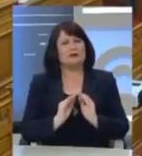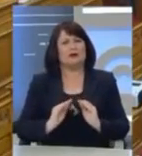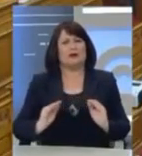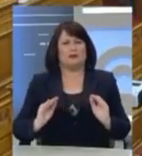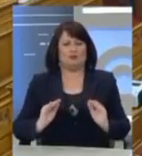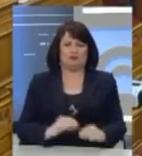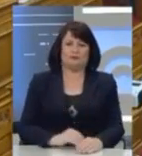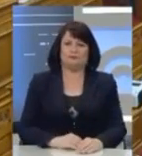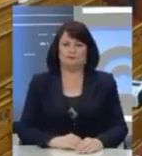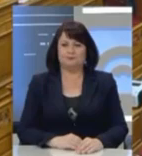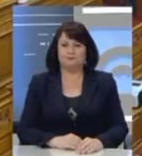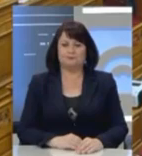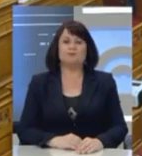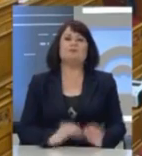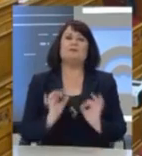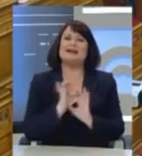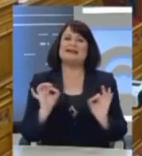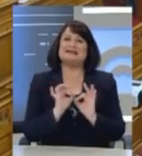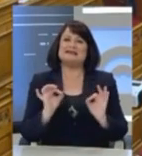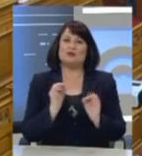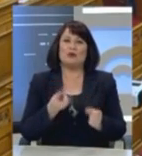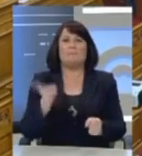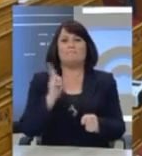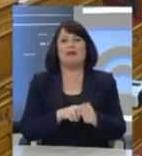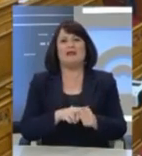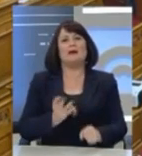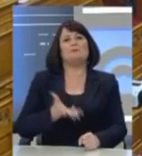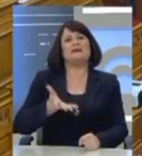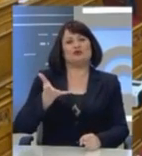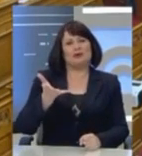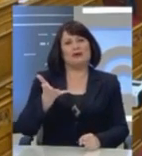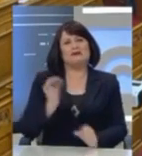Κυρίες και κύριοι συνάδελφοι, αναμφισβήτητα ο θάνατος του Κωνσταντίνου Μητσοτάκη